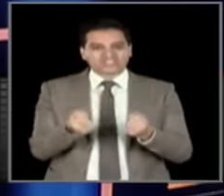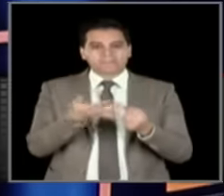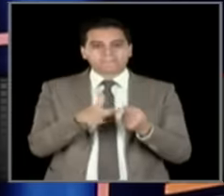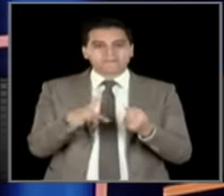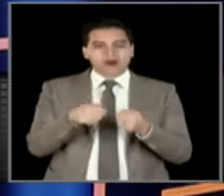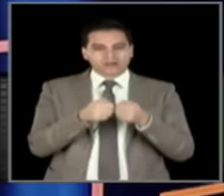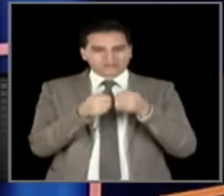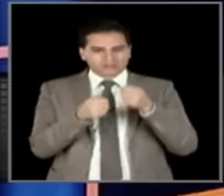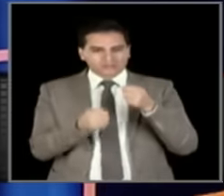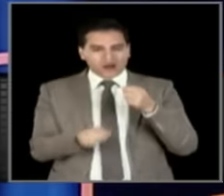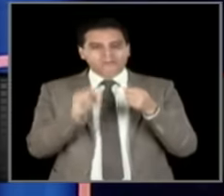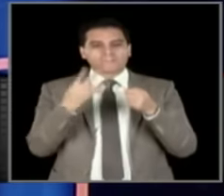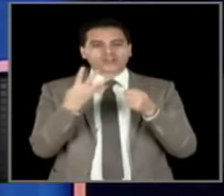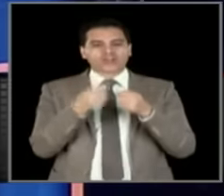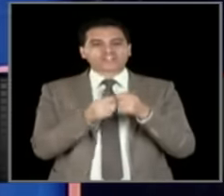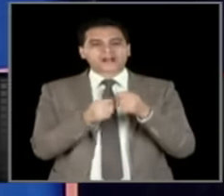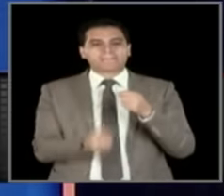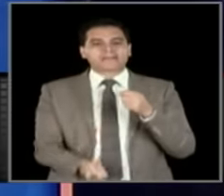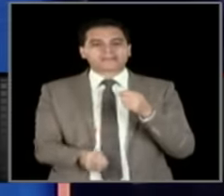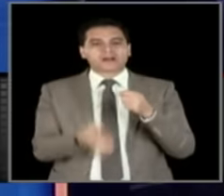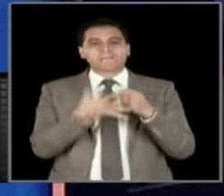أقصى عمق 14 متر،